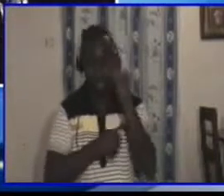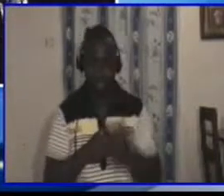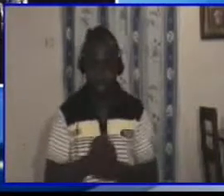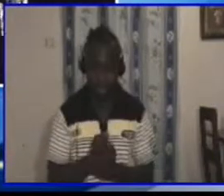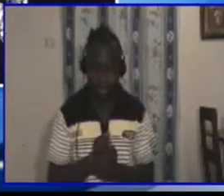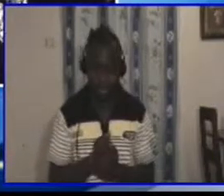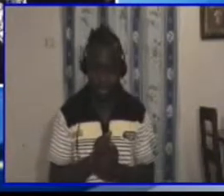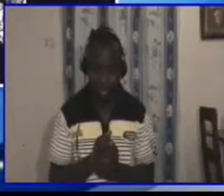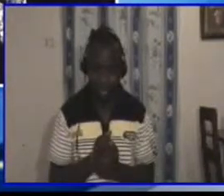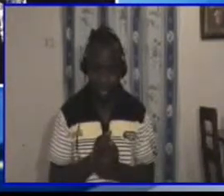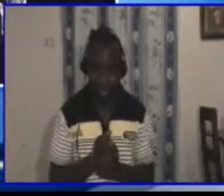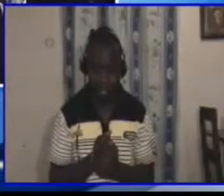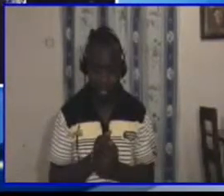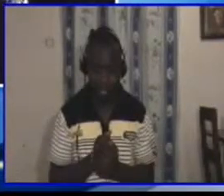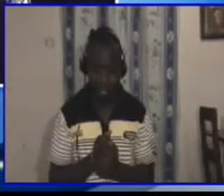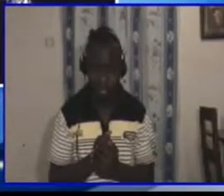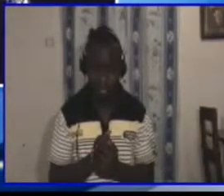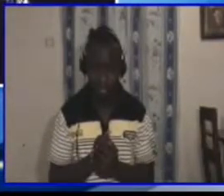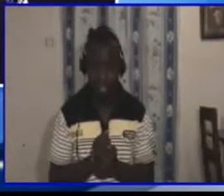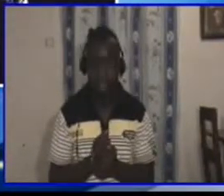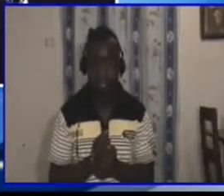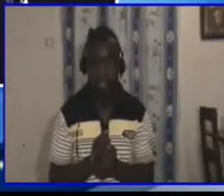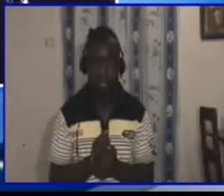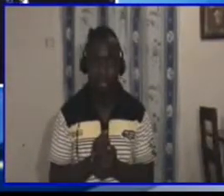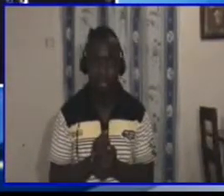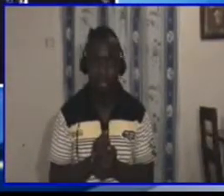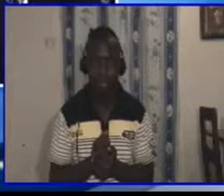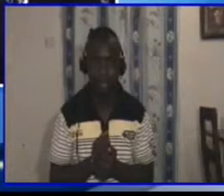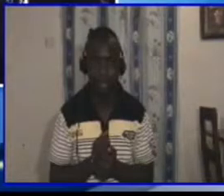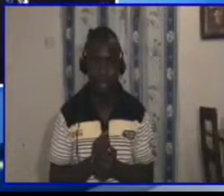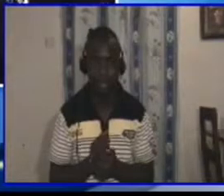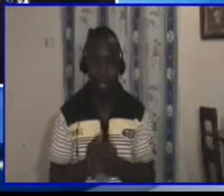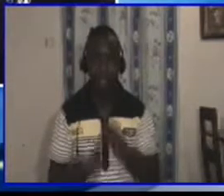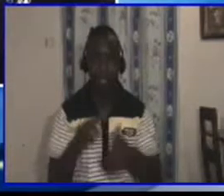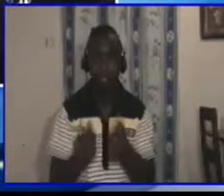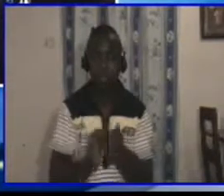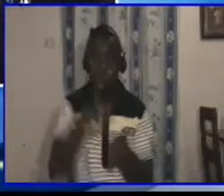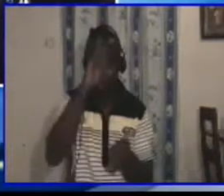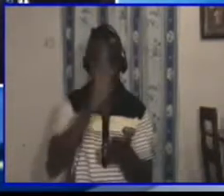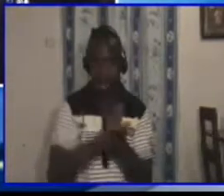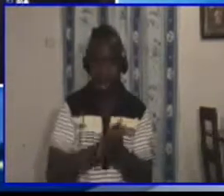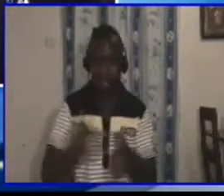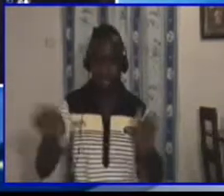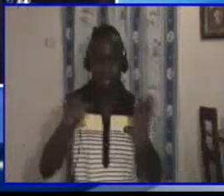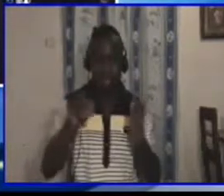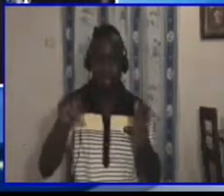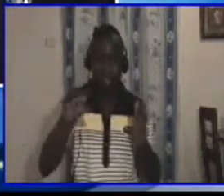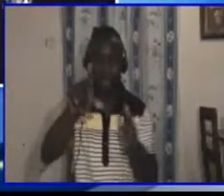devo condividere con voi la vera parola di dio